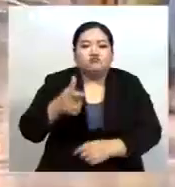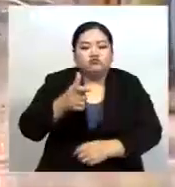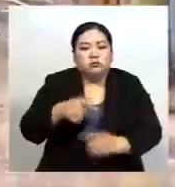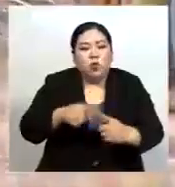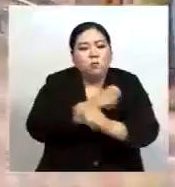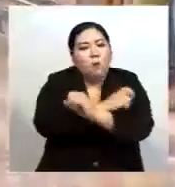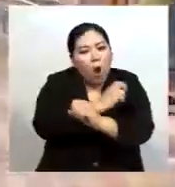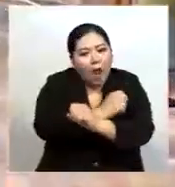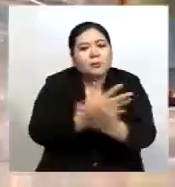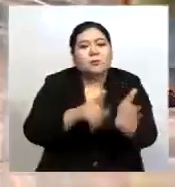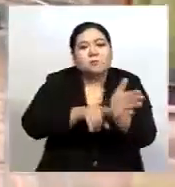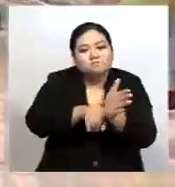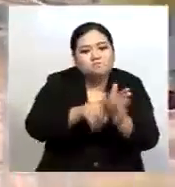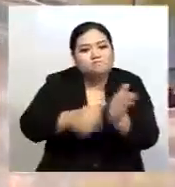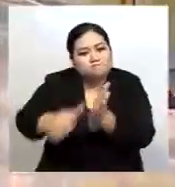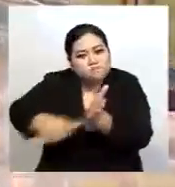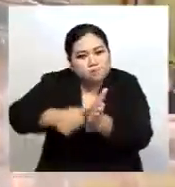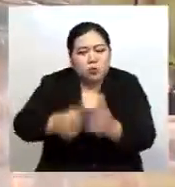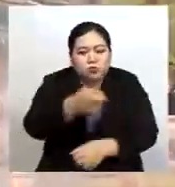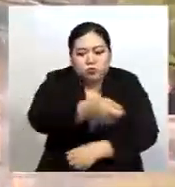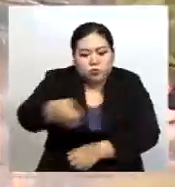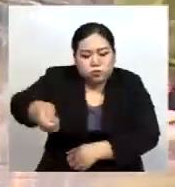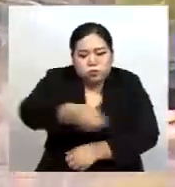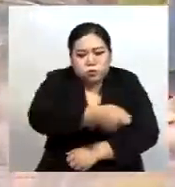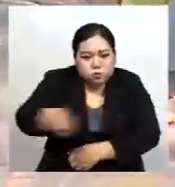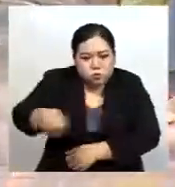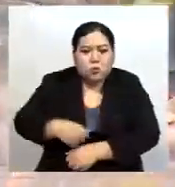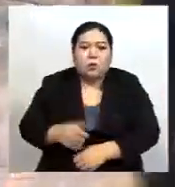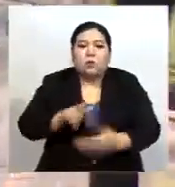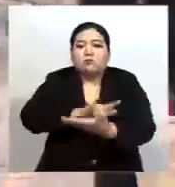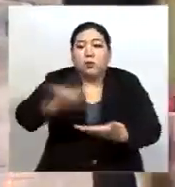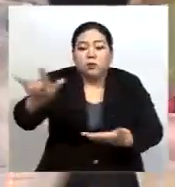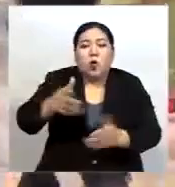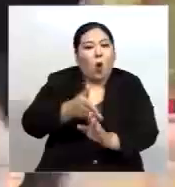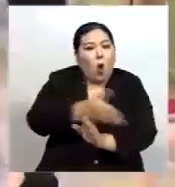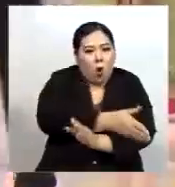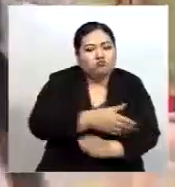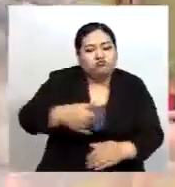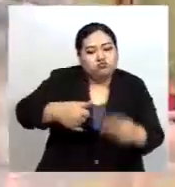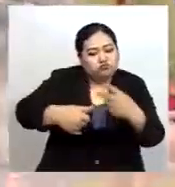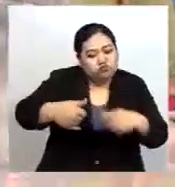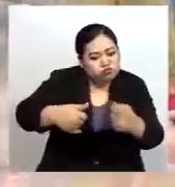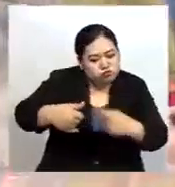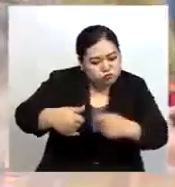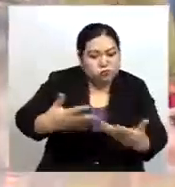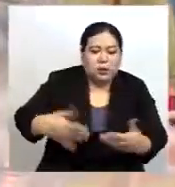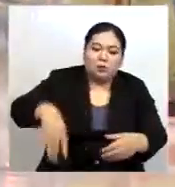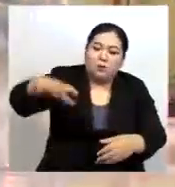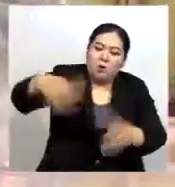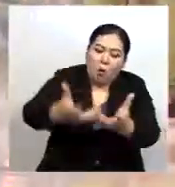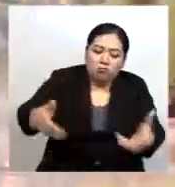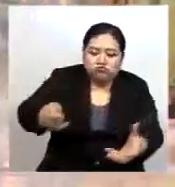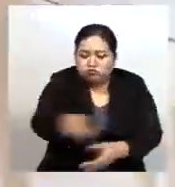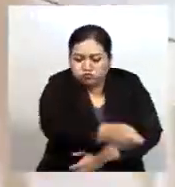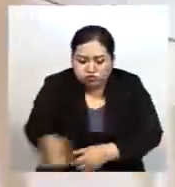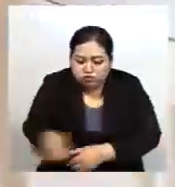ดินทางขาออกและบริเวณจุดตรวจสัมภาระผู้โดยสารขาออกนะครับอีกทั้งยังกำชับให้หน่วยงานที่เกี่ยวข้องเนี่ยให้ความส